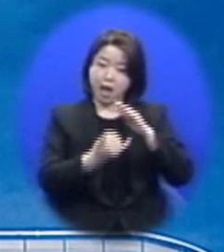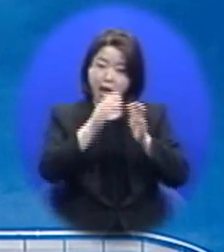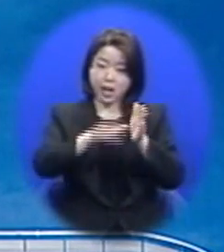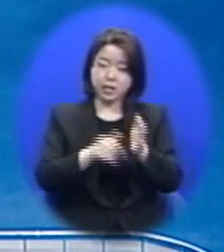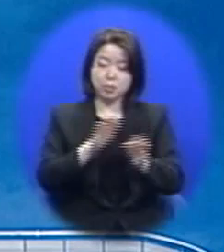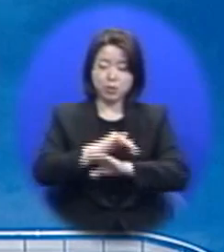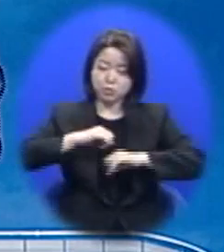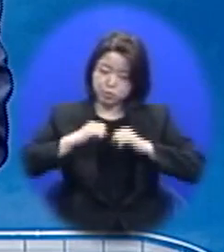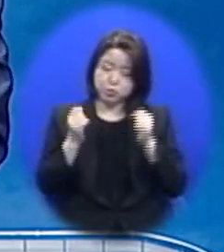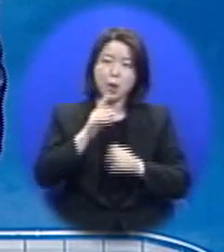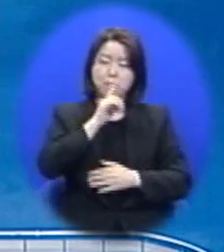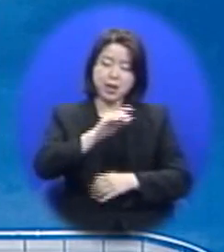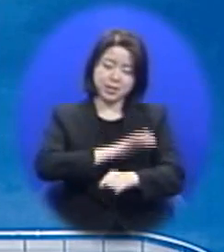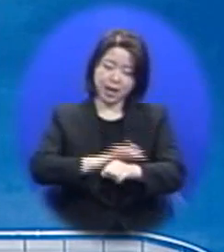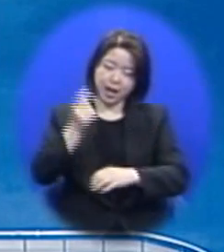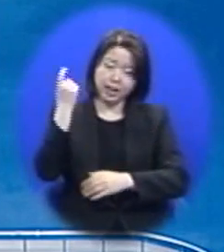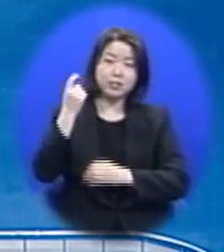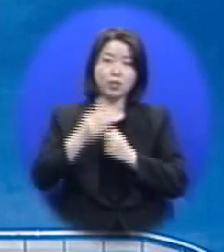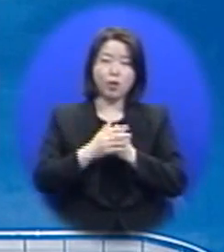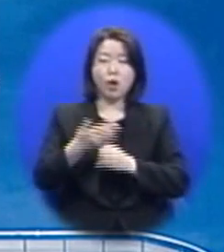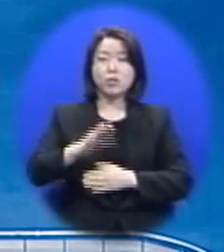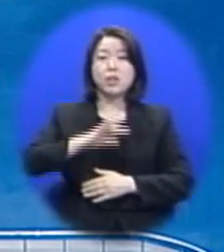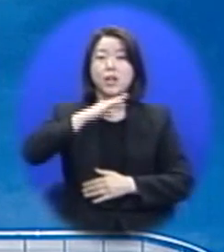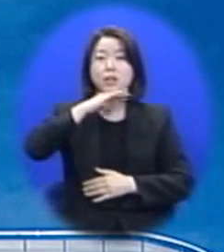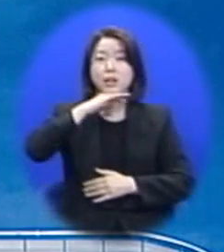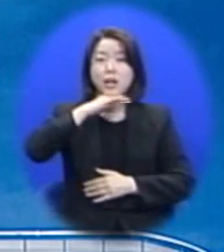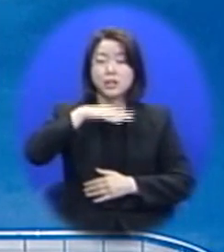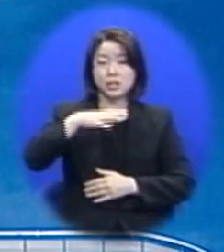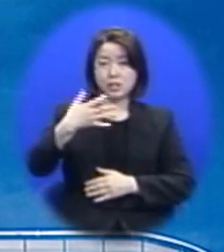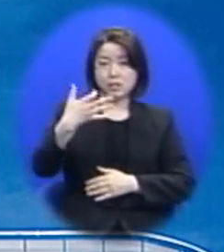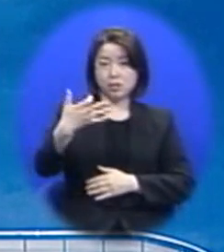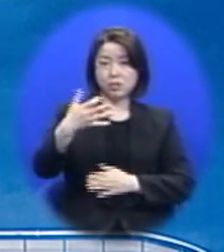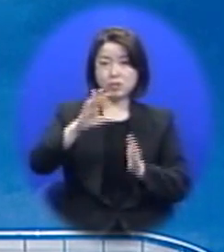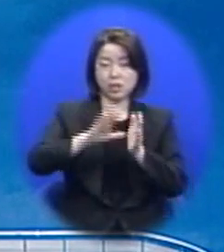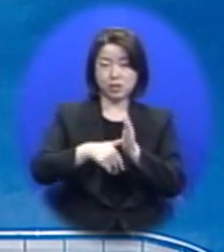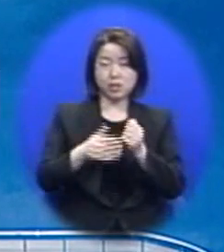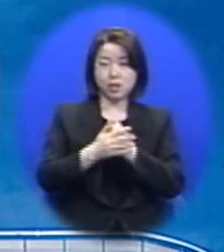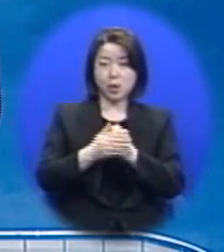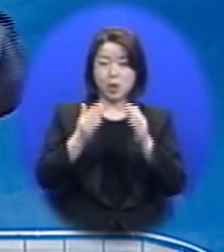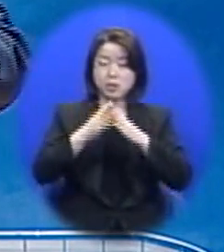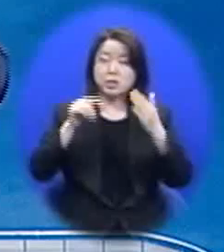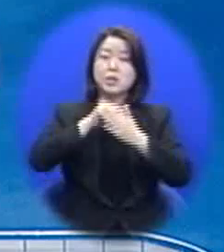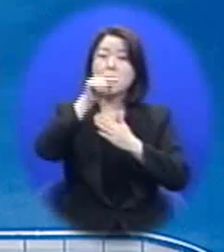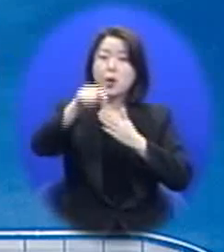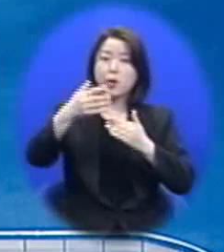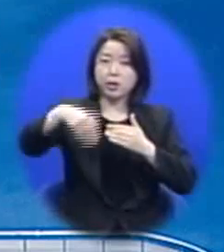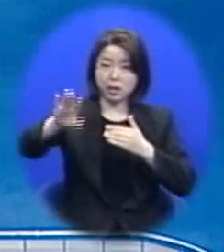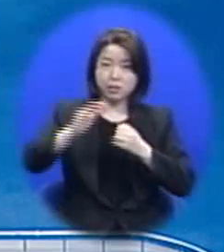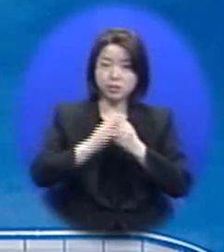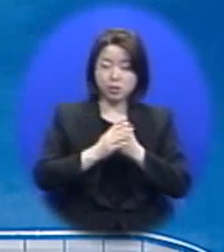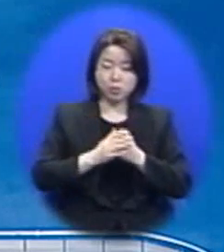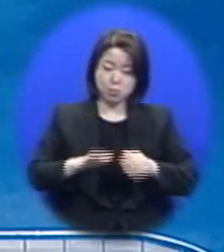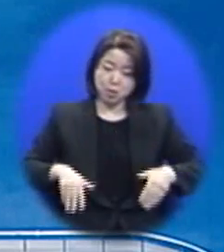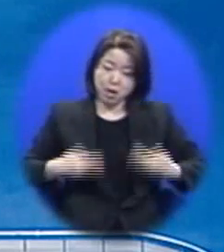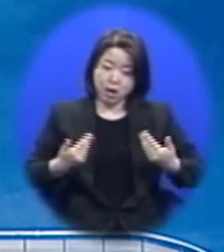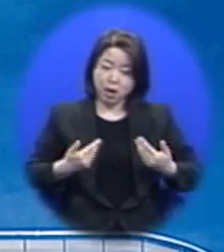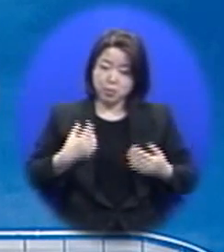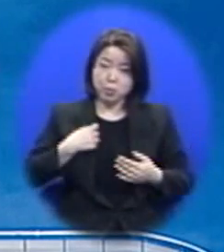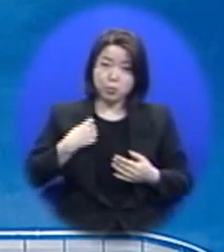딸이었어요. 그런데 18살 되던 어느 날 외출을 하는데 딸이 너무 가벼운 옷을 입고 나가는 걸